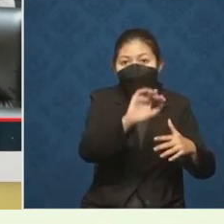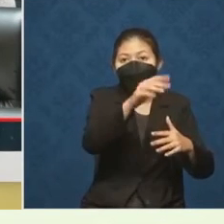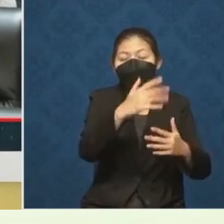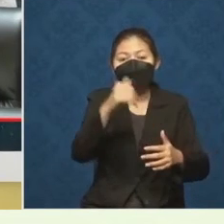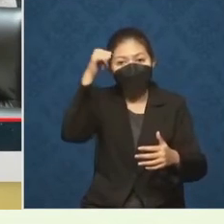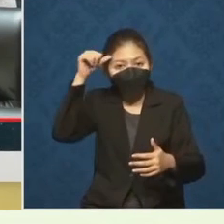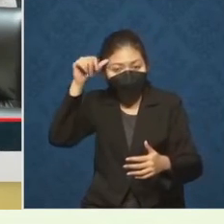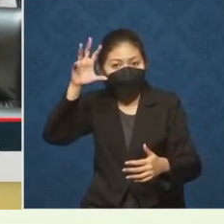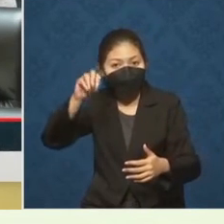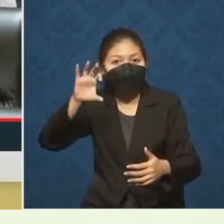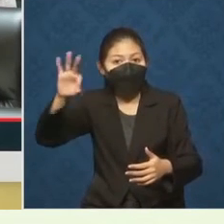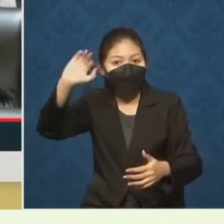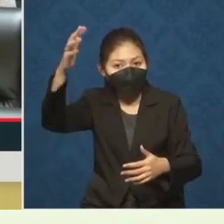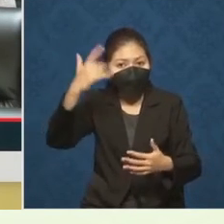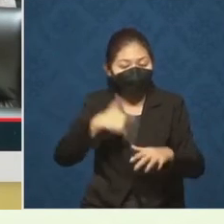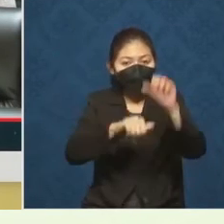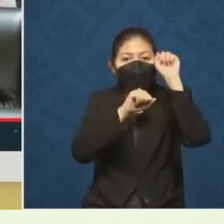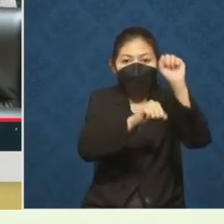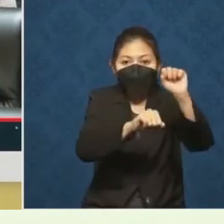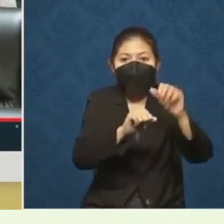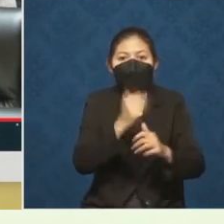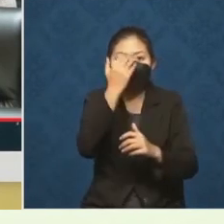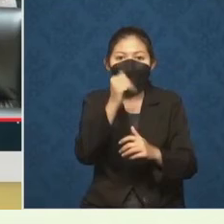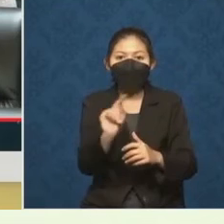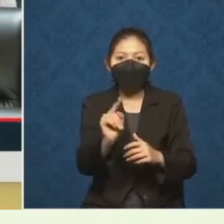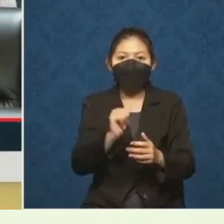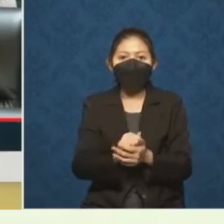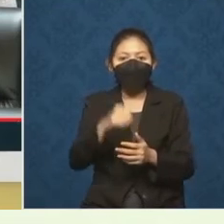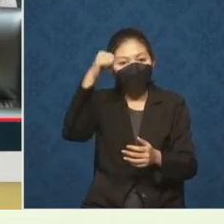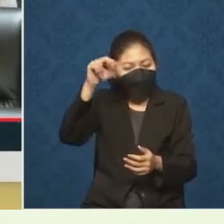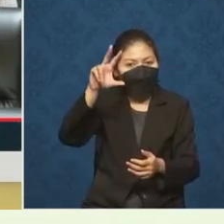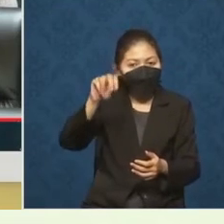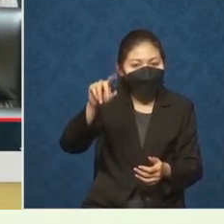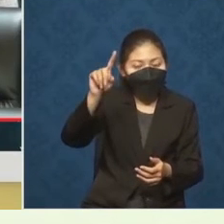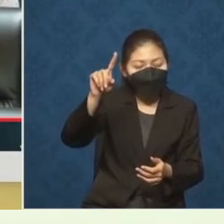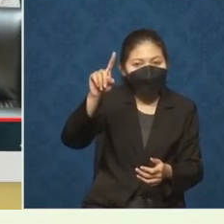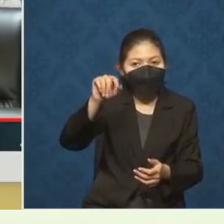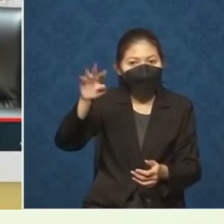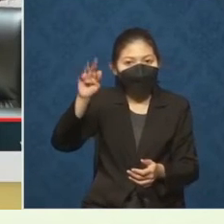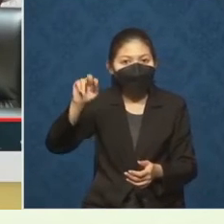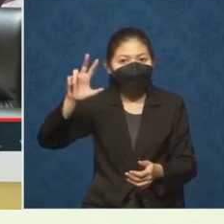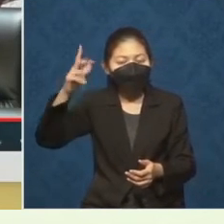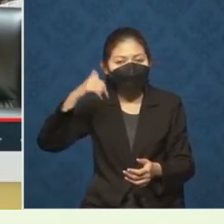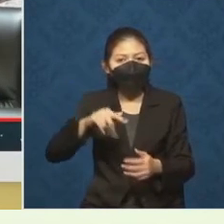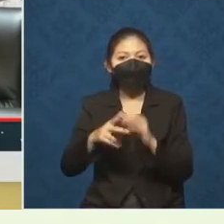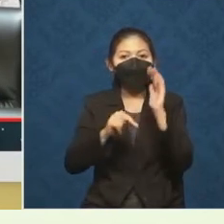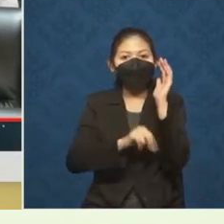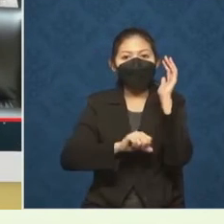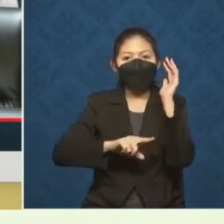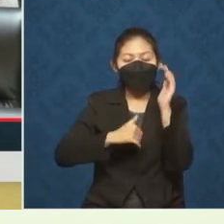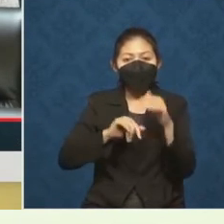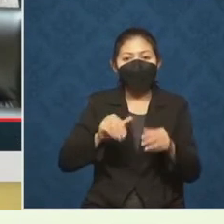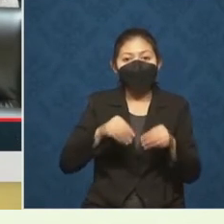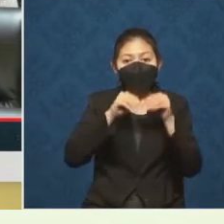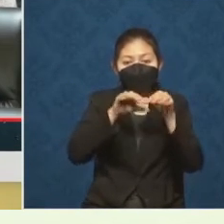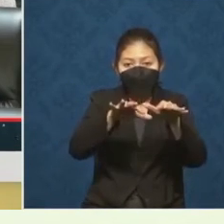นะครับนี่เอาเลยนะครับ31วัน43วันนครศรีธรรมราชเมื่อคู่ก็มีใช่ไหมฮะแค่